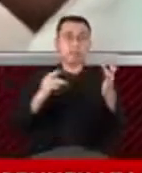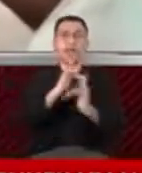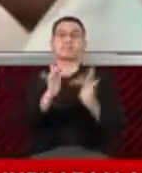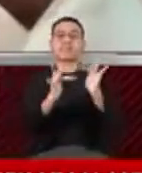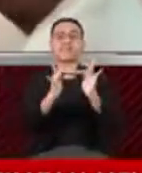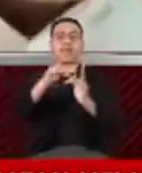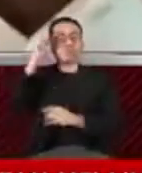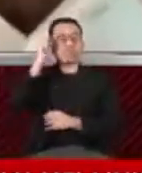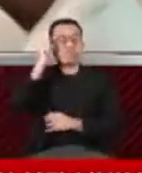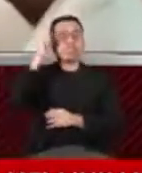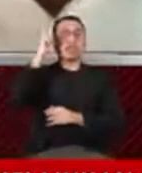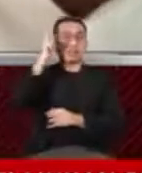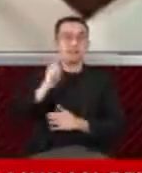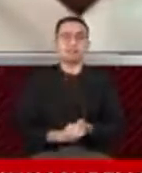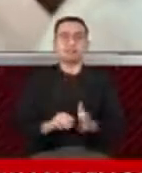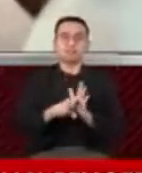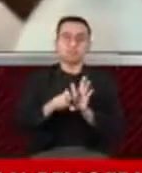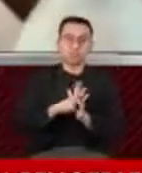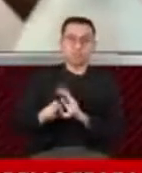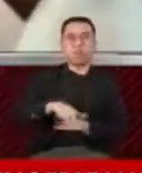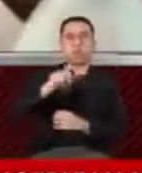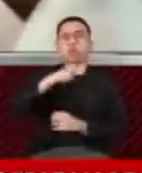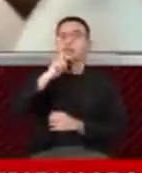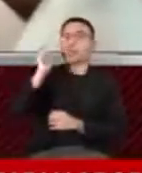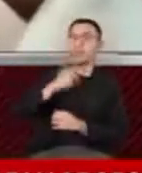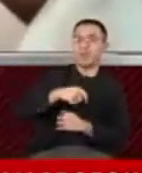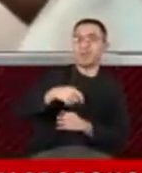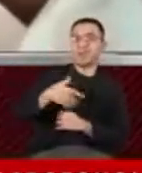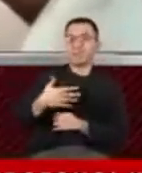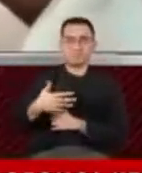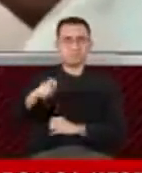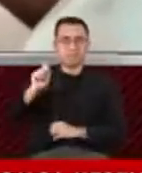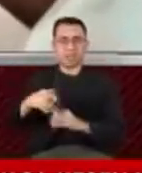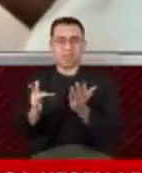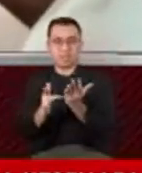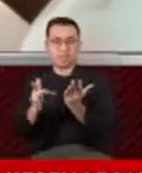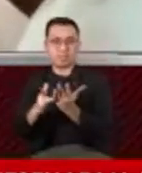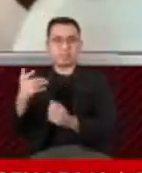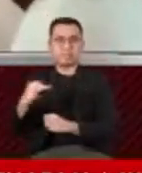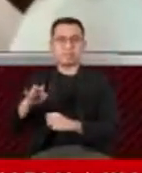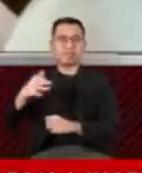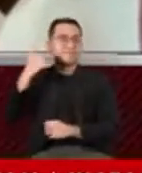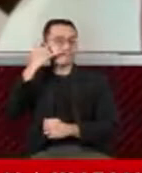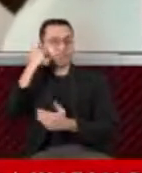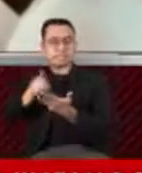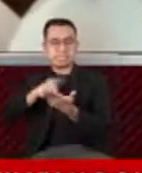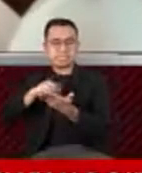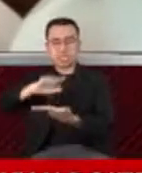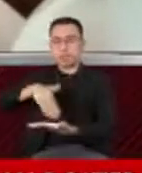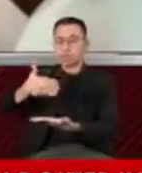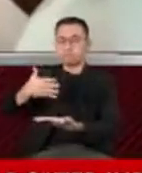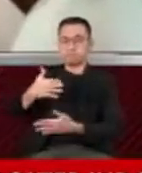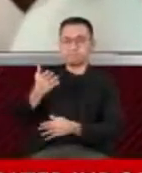belum akrab terutama yang generasi tua dengan penggunaan alat-alat teknologi digital dalam kondisi yang